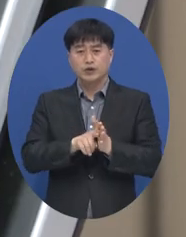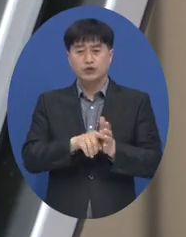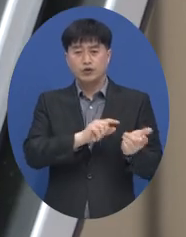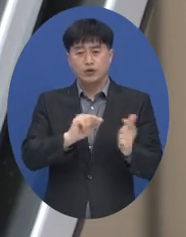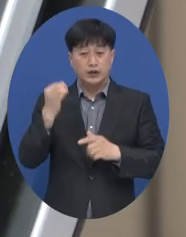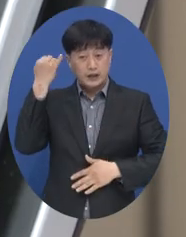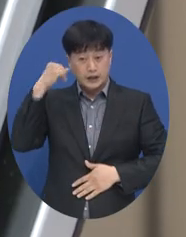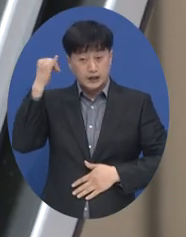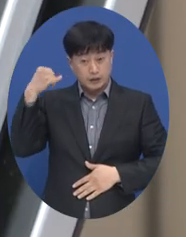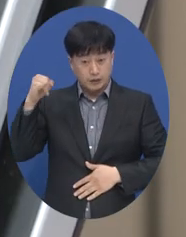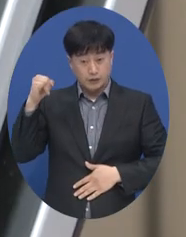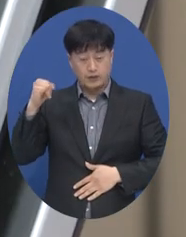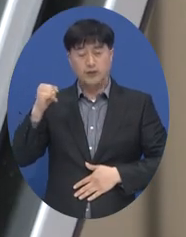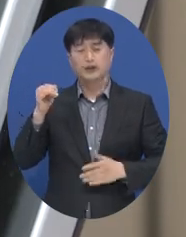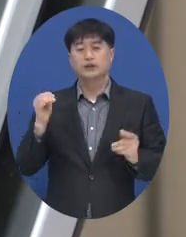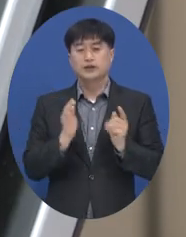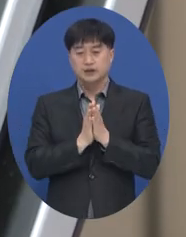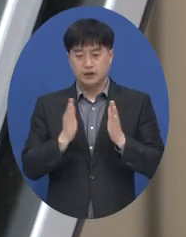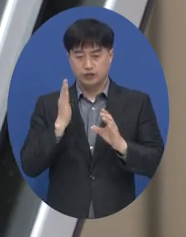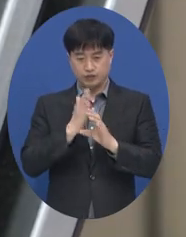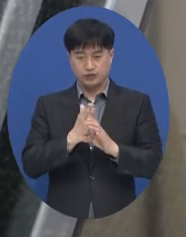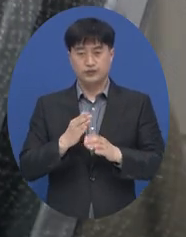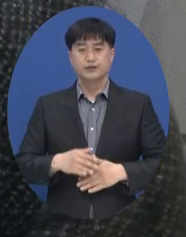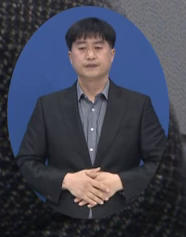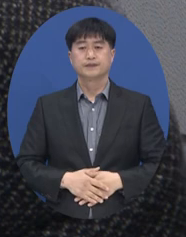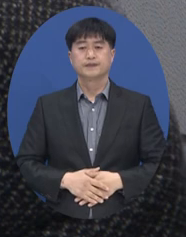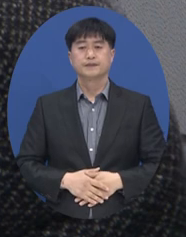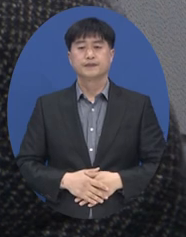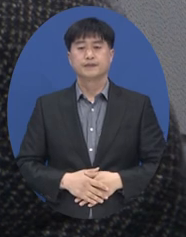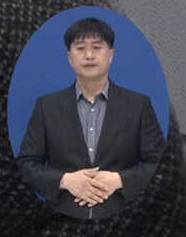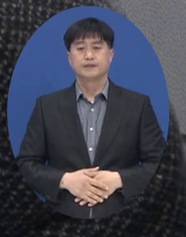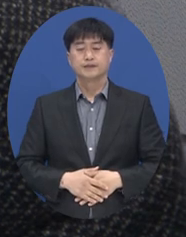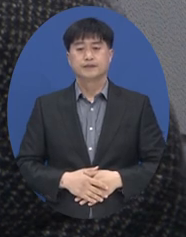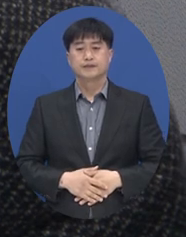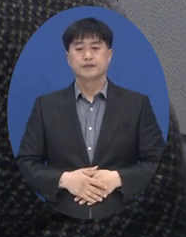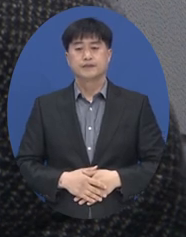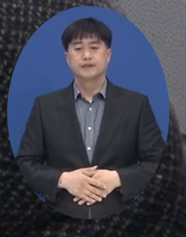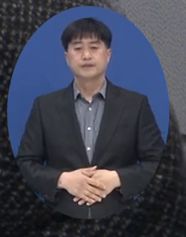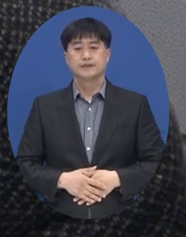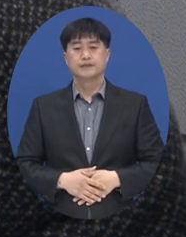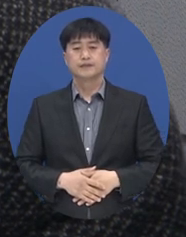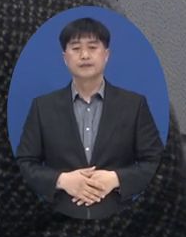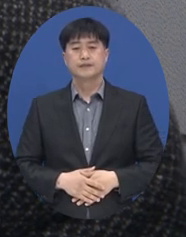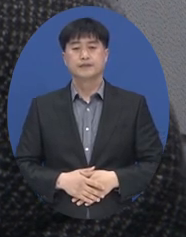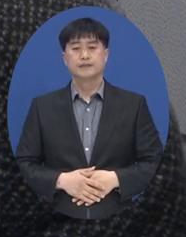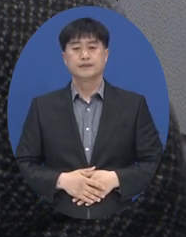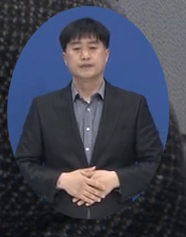가진 아이디어들이 동원되고 있습니다. 경기지TV 최지연입니다.